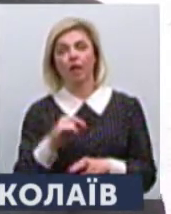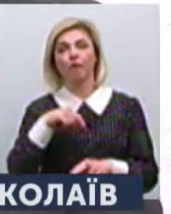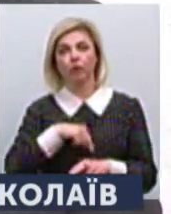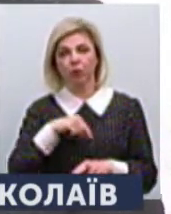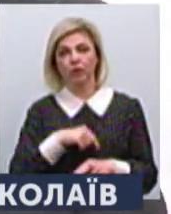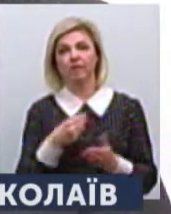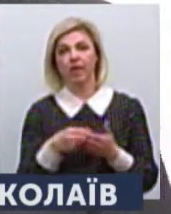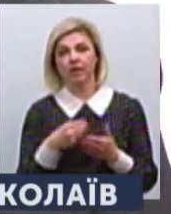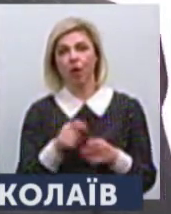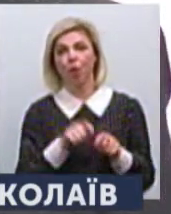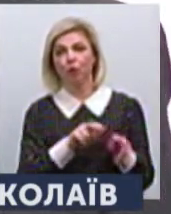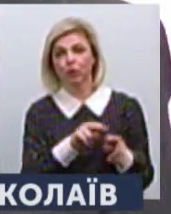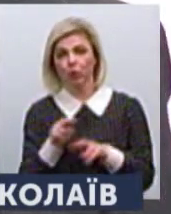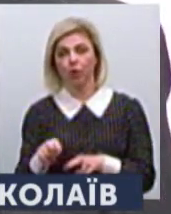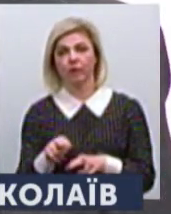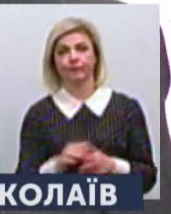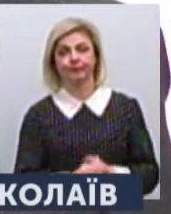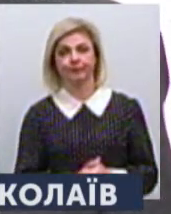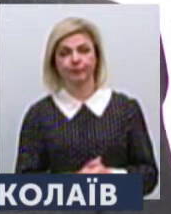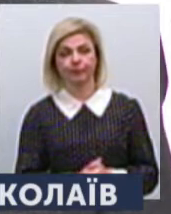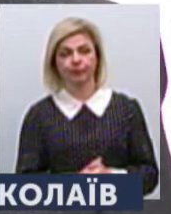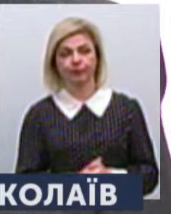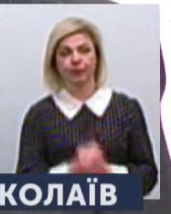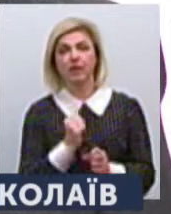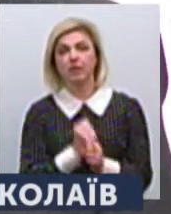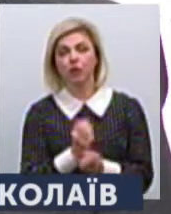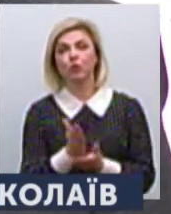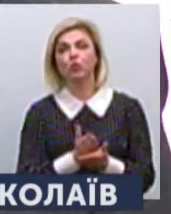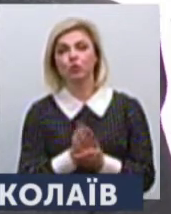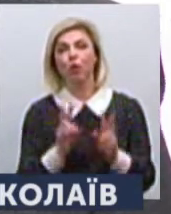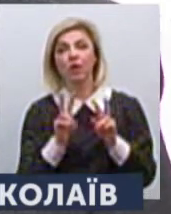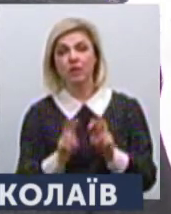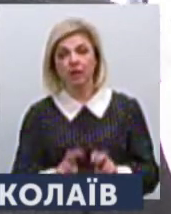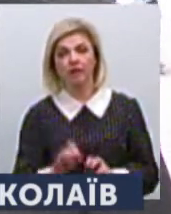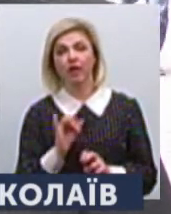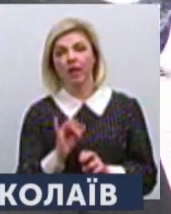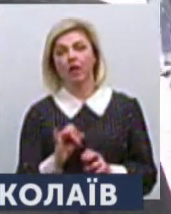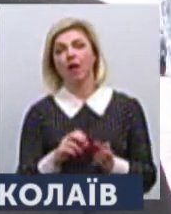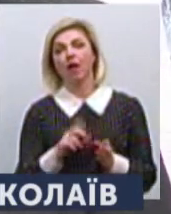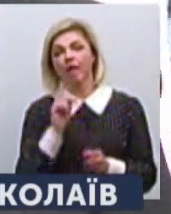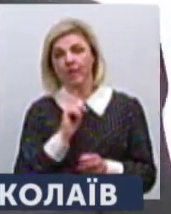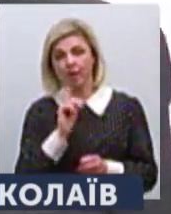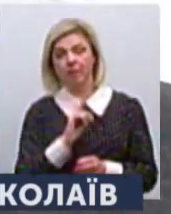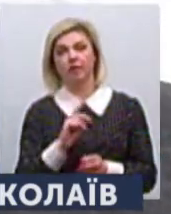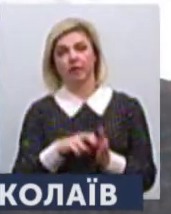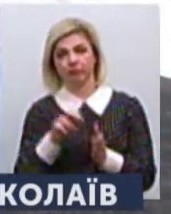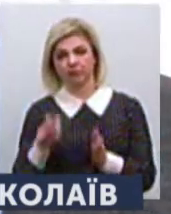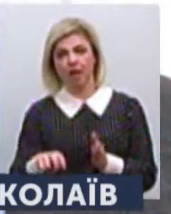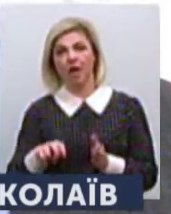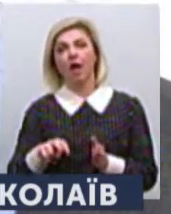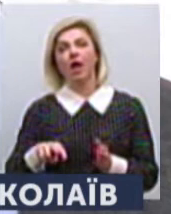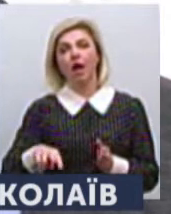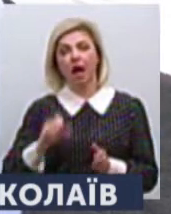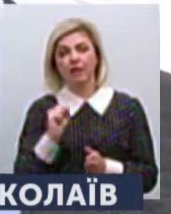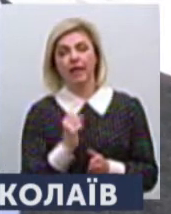фінансового контролю та протидії корупції Андрію Єрмолаєву провести службове розслідування і відсторонити на час проведення службового розслідування Андрія